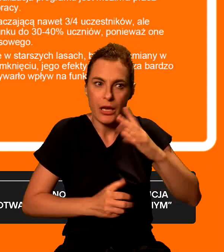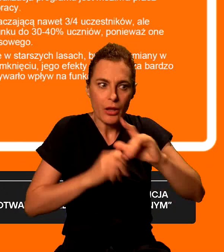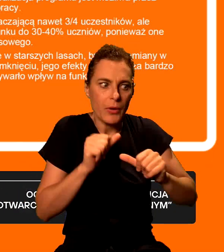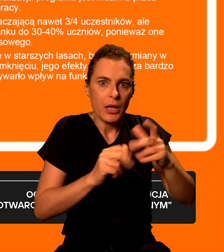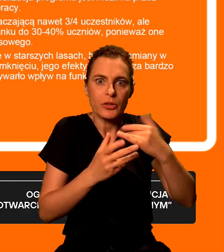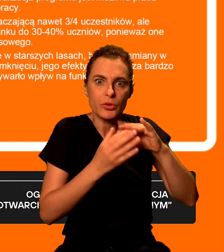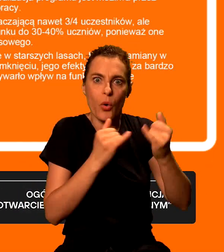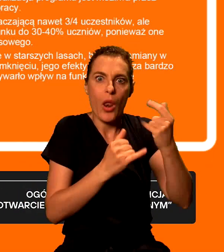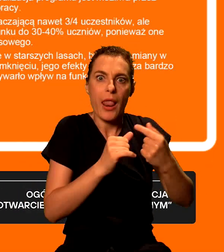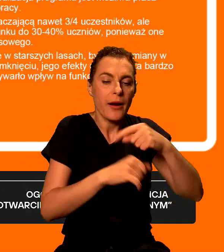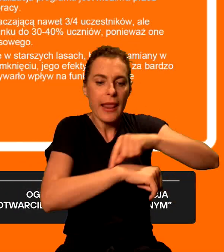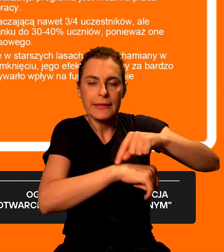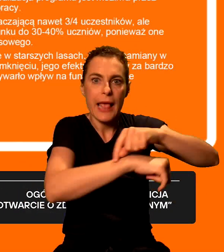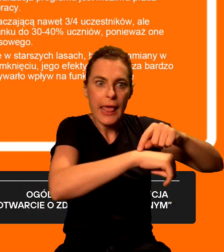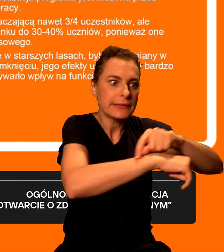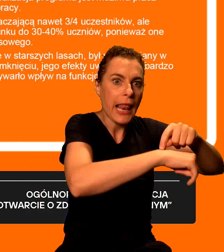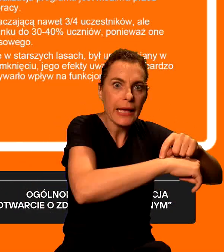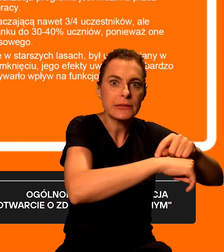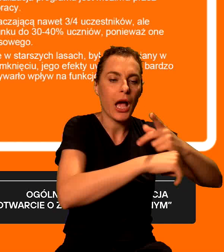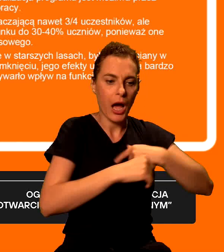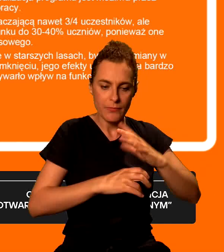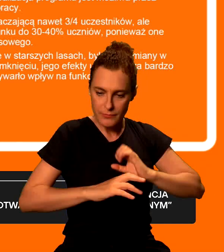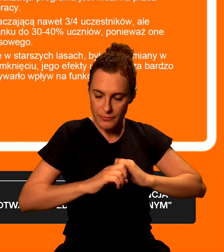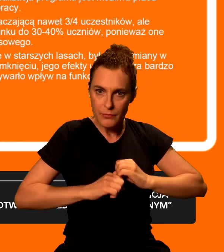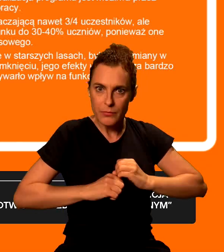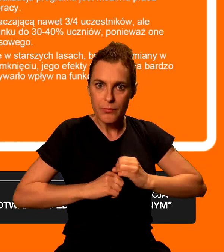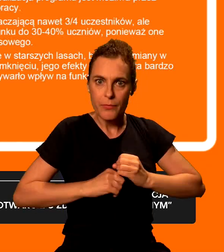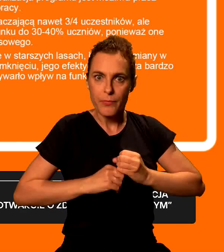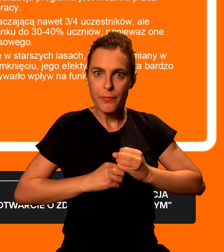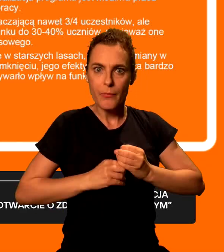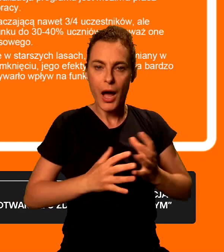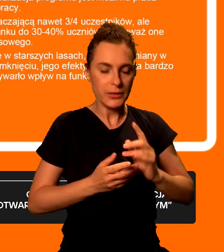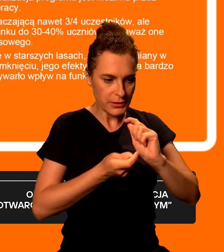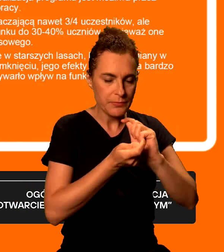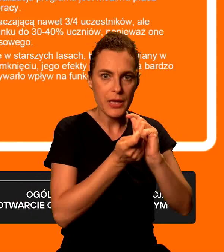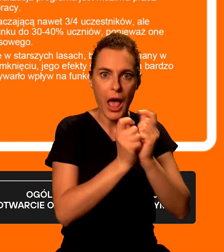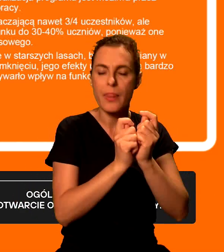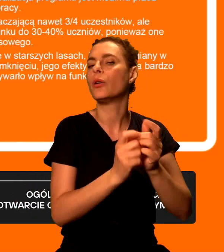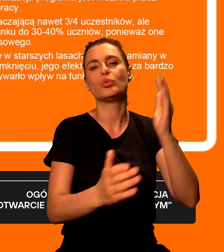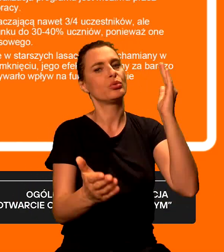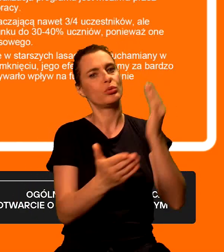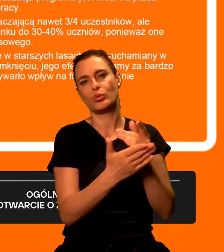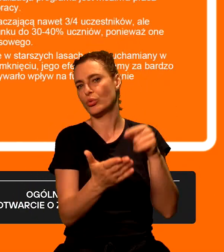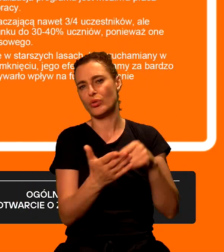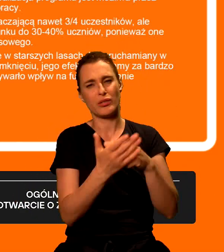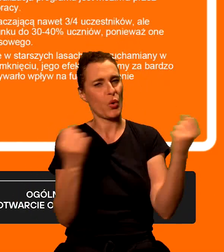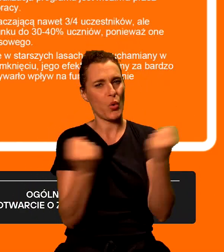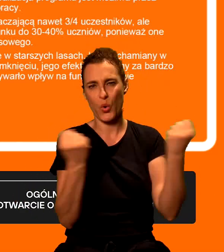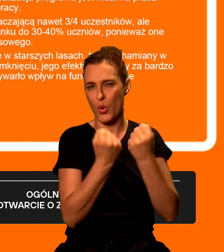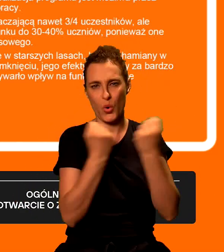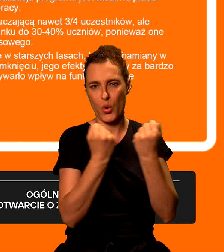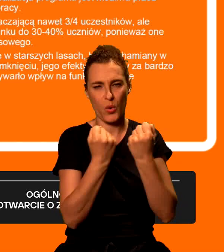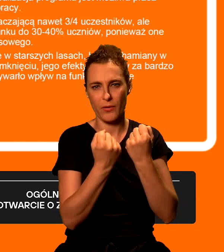dobrze skonstruowanych lekcji już wywrzeć jakiś wpływ, już zrobić jakąś zmianę, to to jest bardzo silne